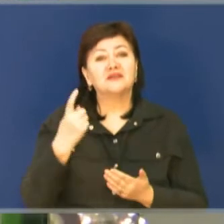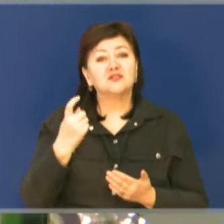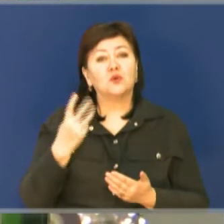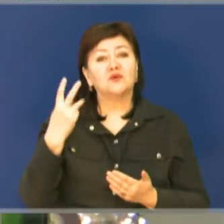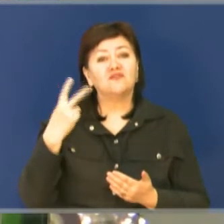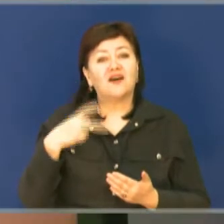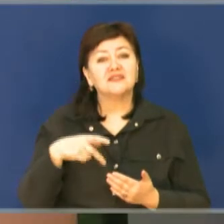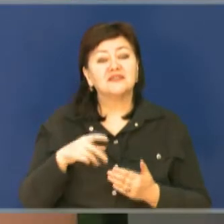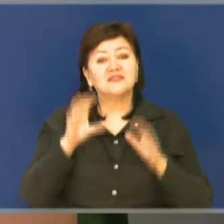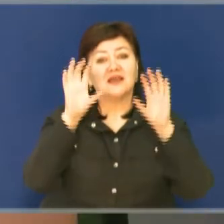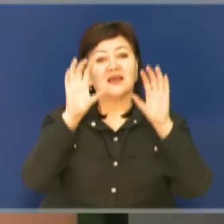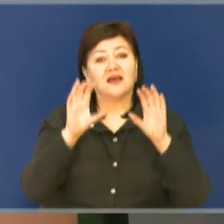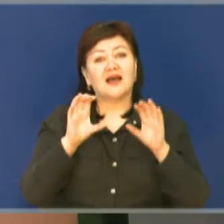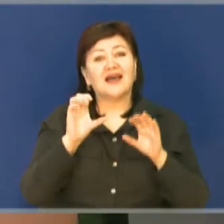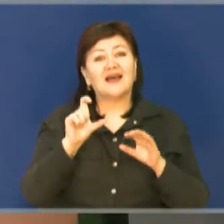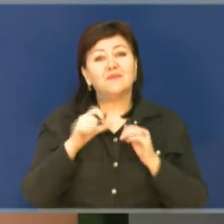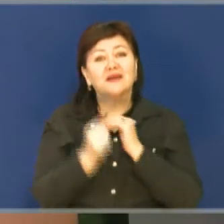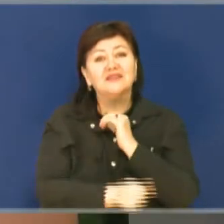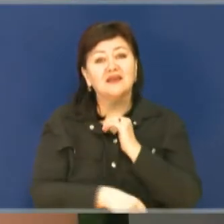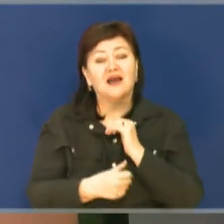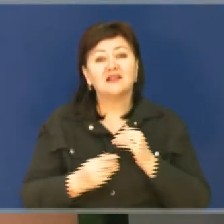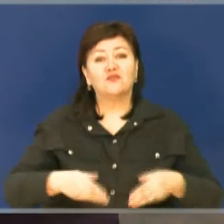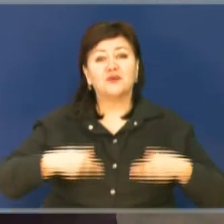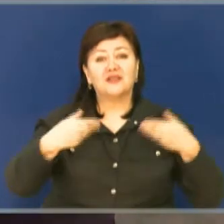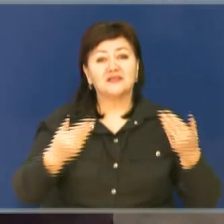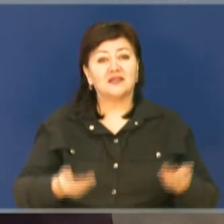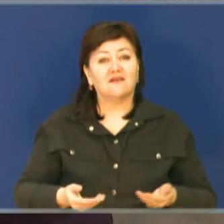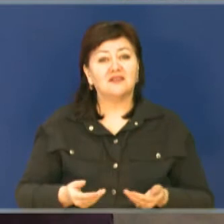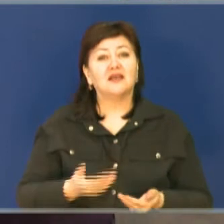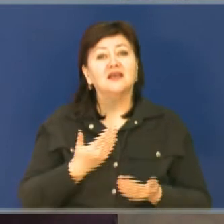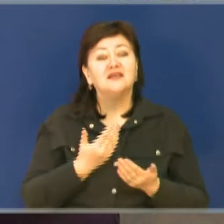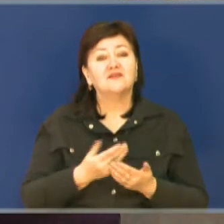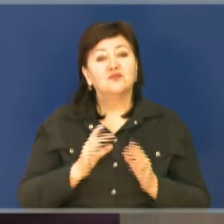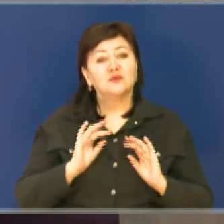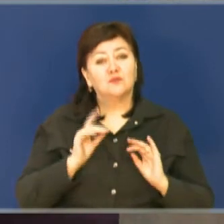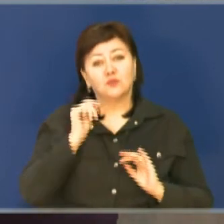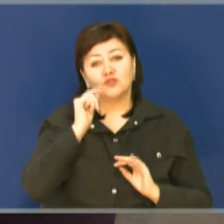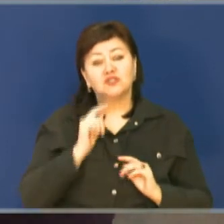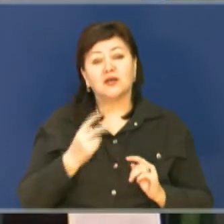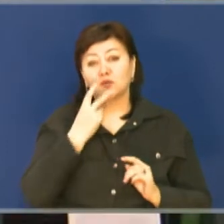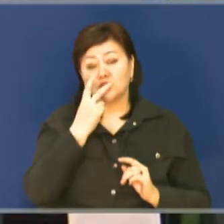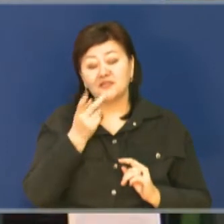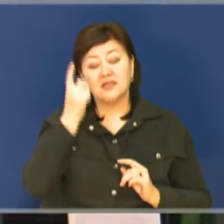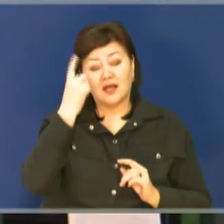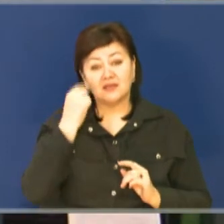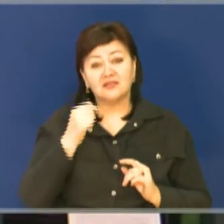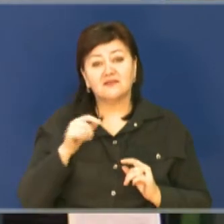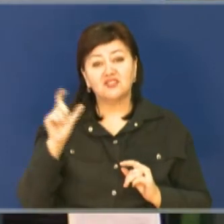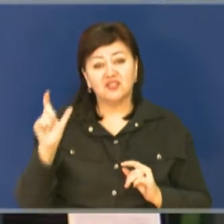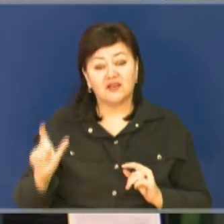Принявший участие в открытии Кулембай Алимбекулы, видевший поэта при жизни, поделился своими впечатлениями.